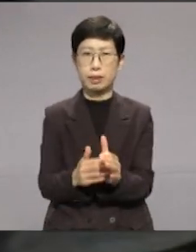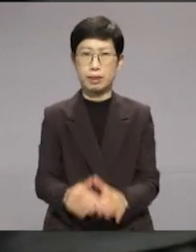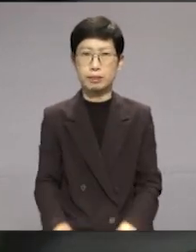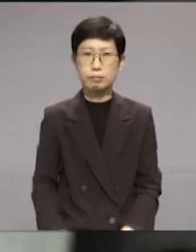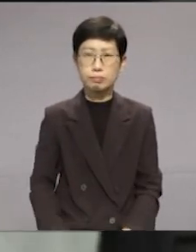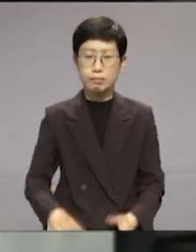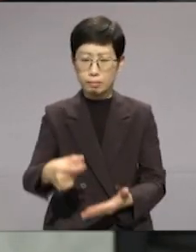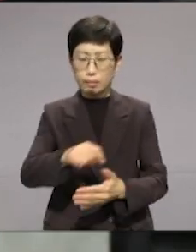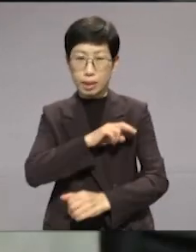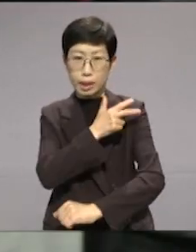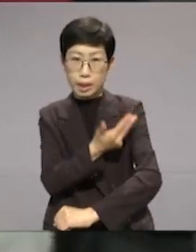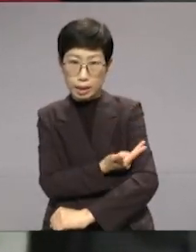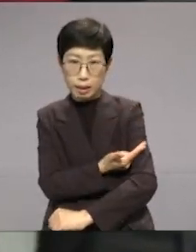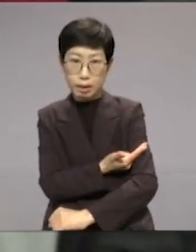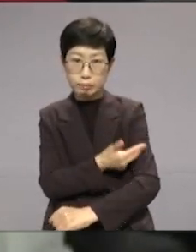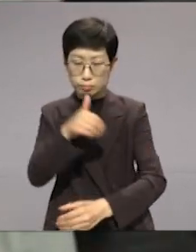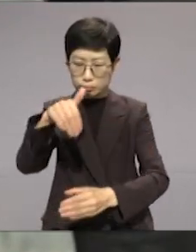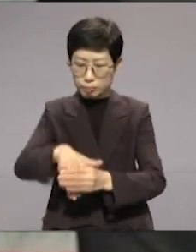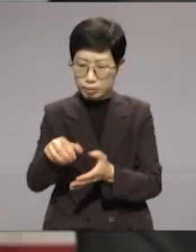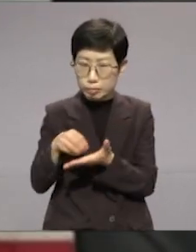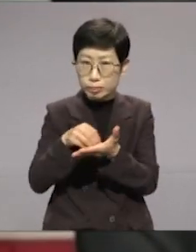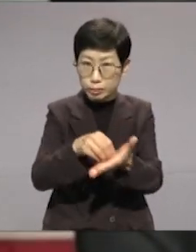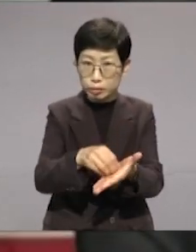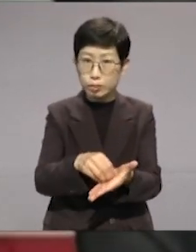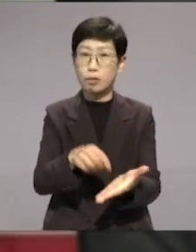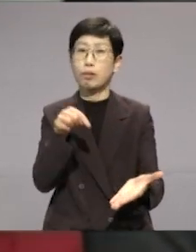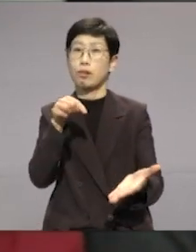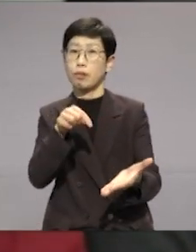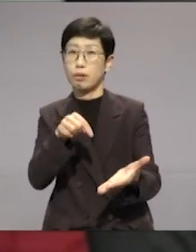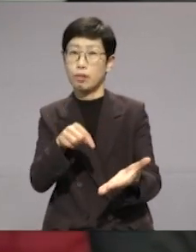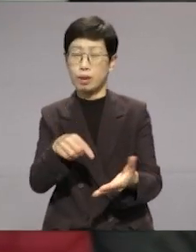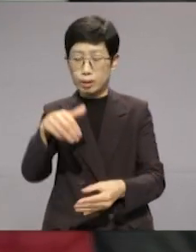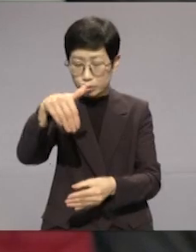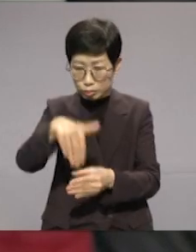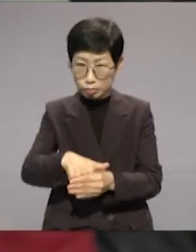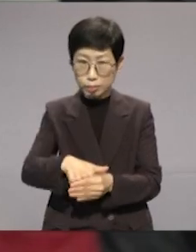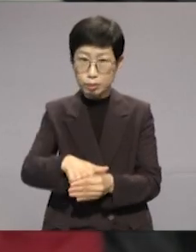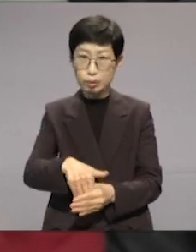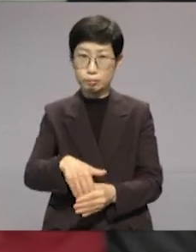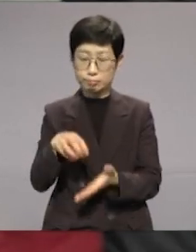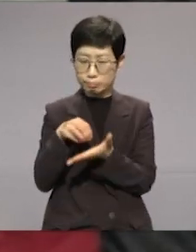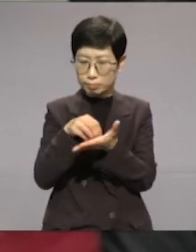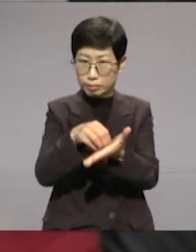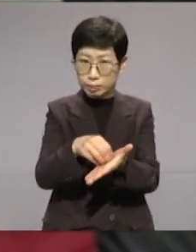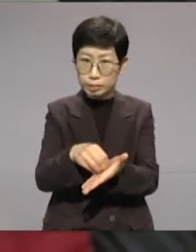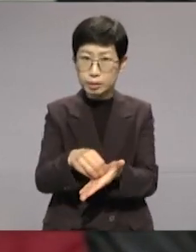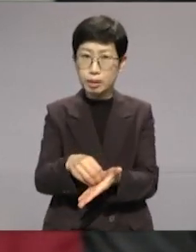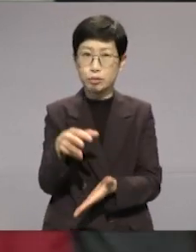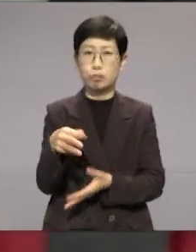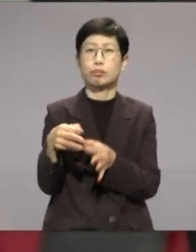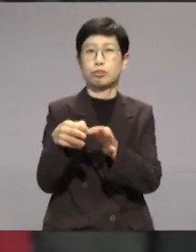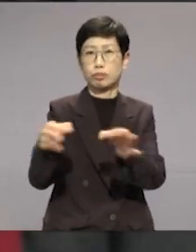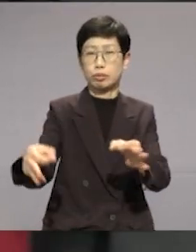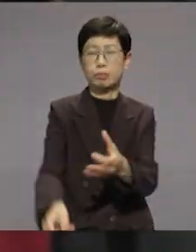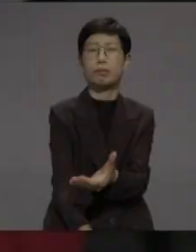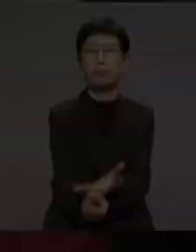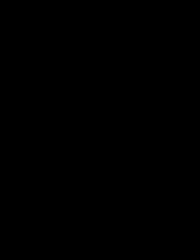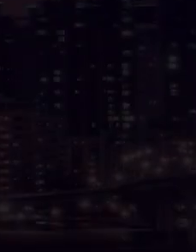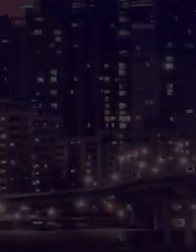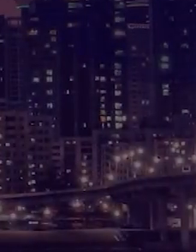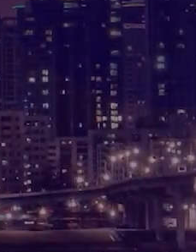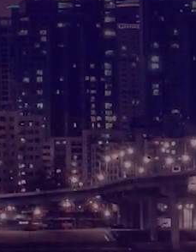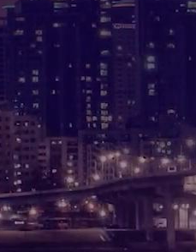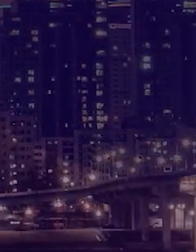자격으로 유권자 등록을 내걸었는데 유권자 등록이나 투표에 대가를 주는 건 불법으로 규정돼 있습니다.